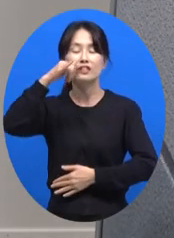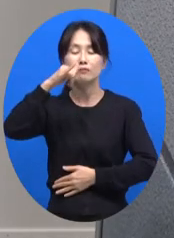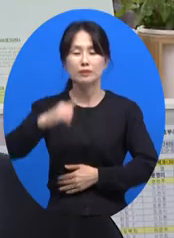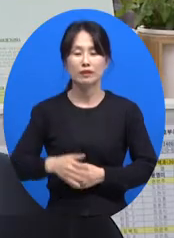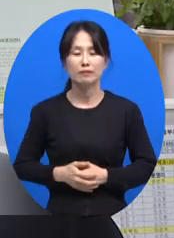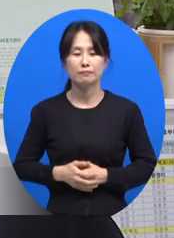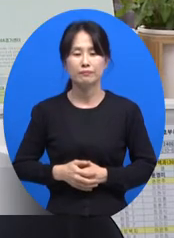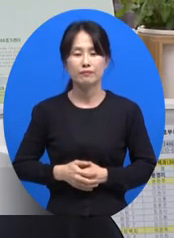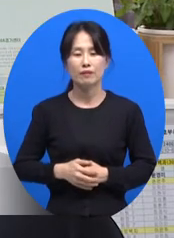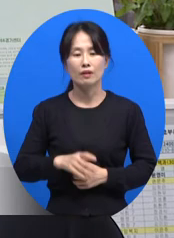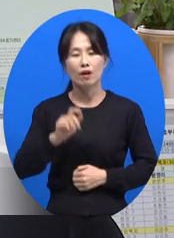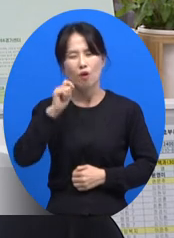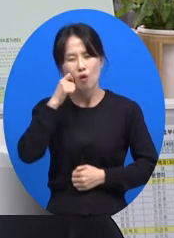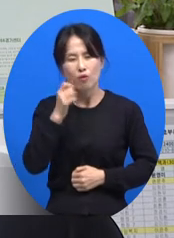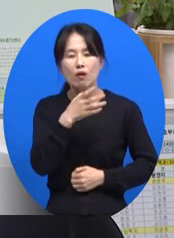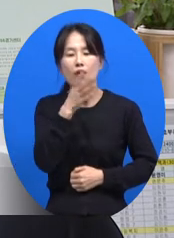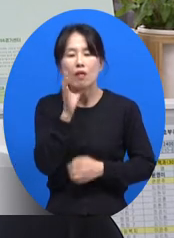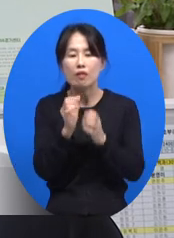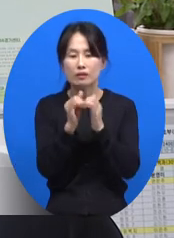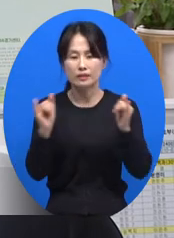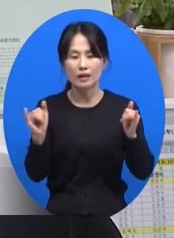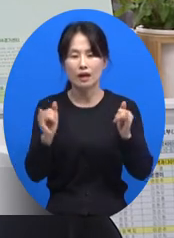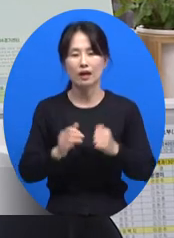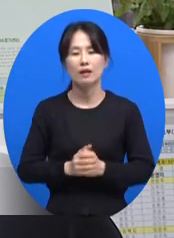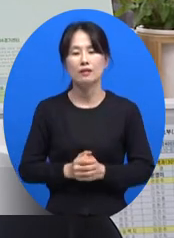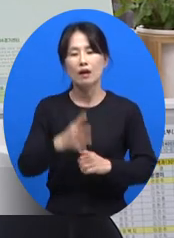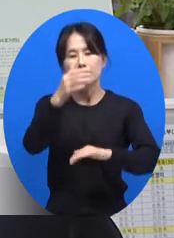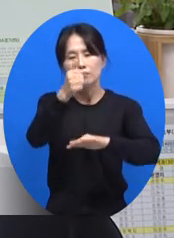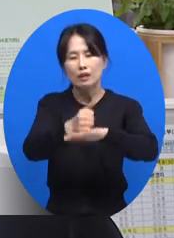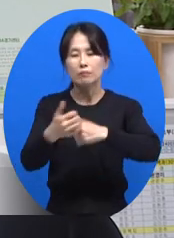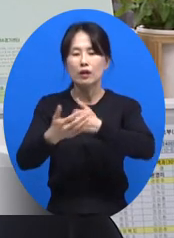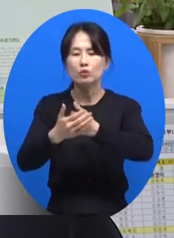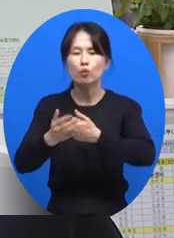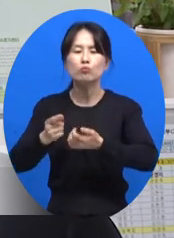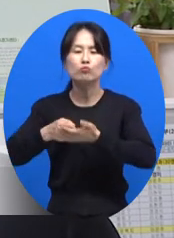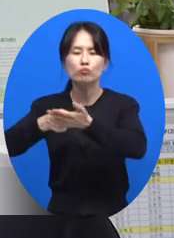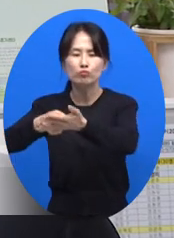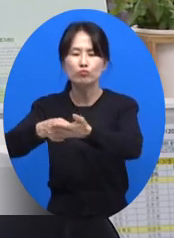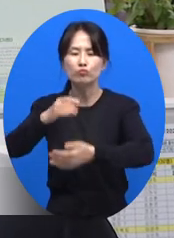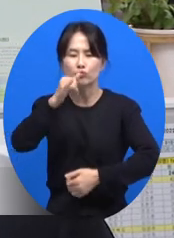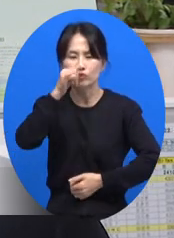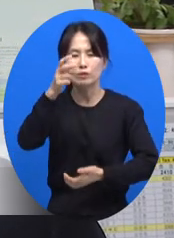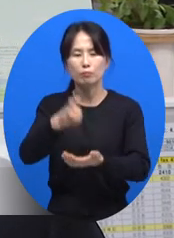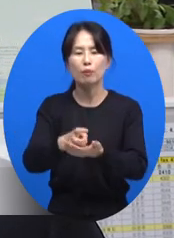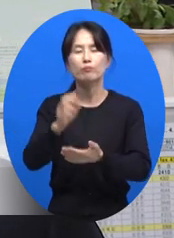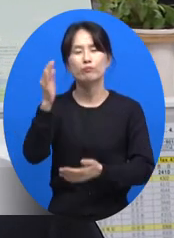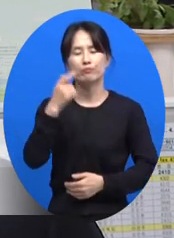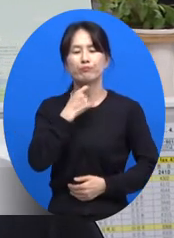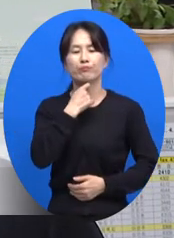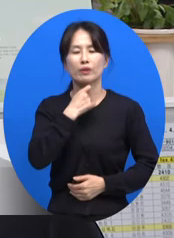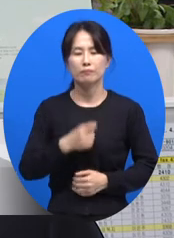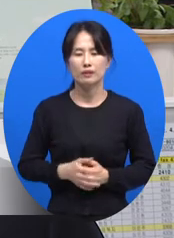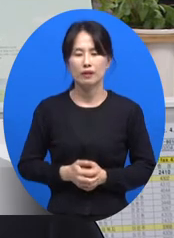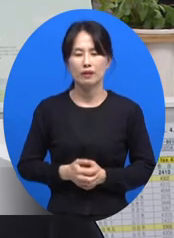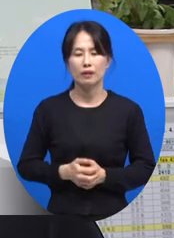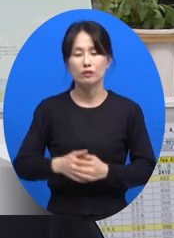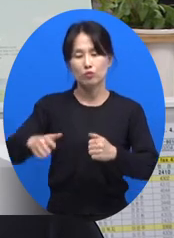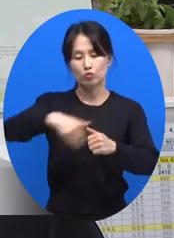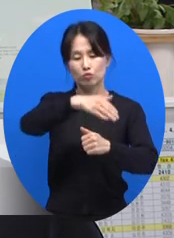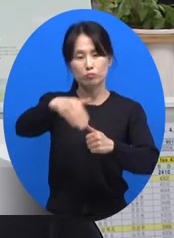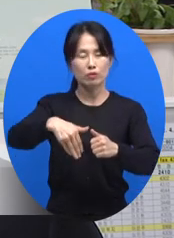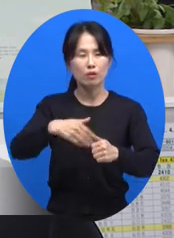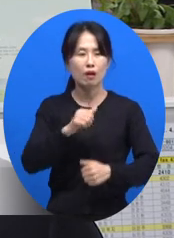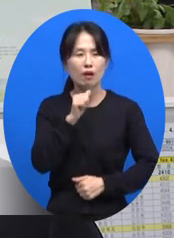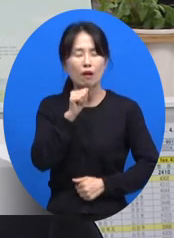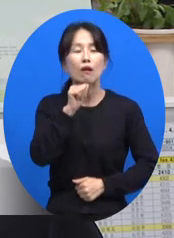있습니다. 생활고에 빠진 그런 어려우신 분들이 마지막으로 도움을 요청할 수 있는 그런 제도가 되기를 바라고요.